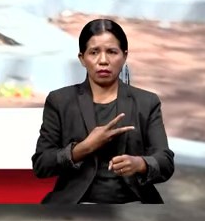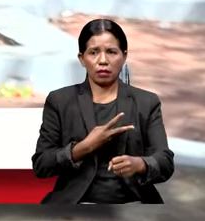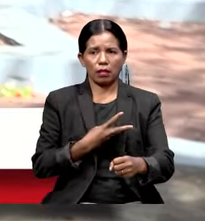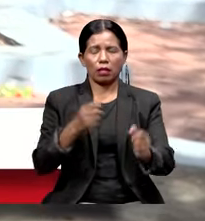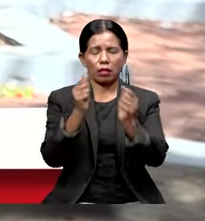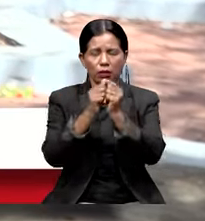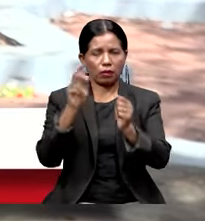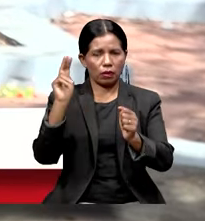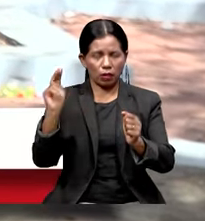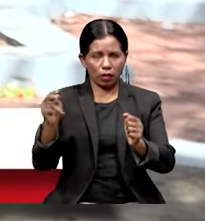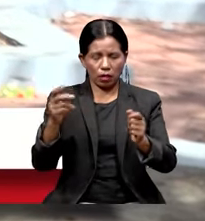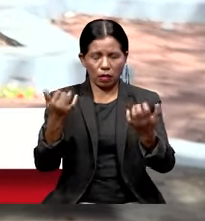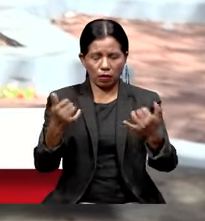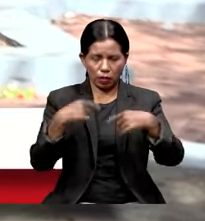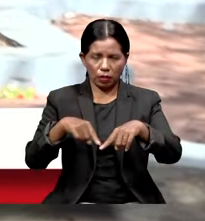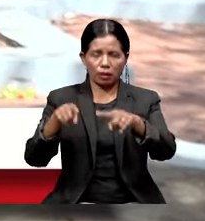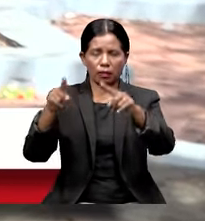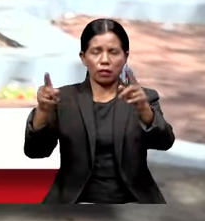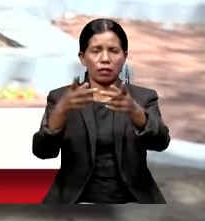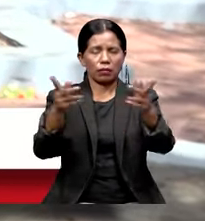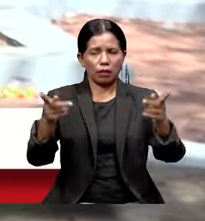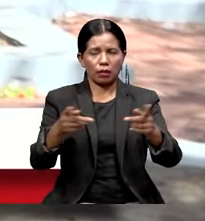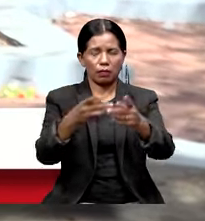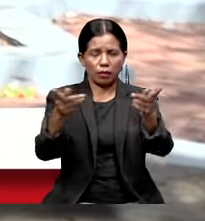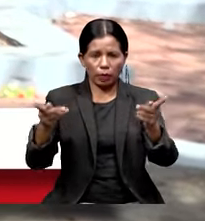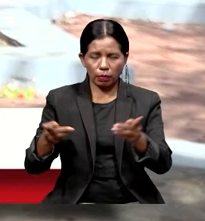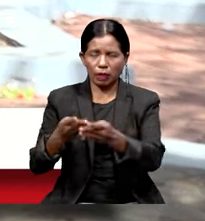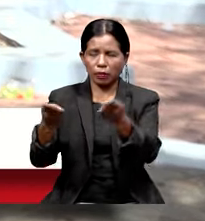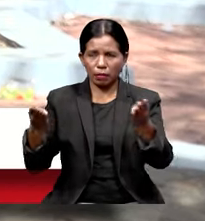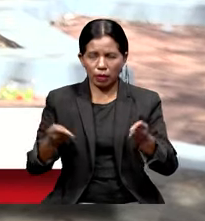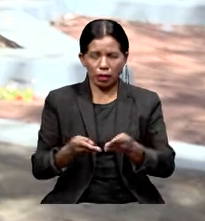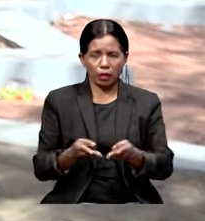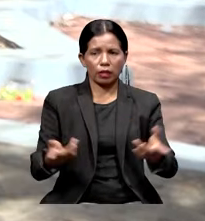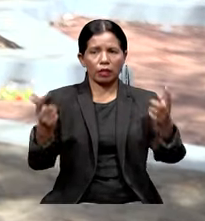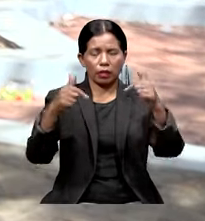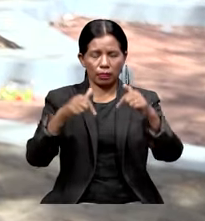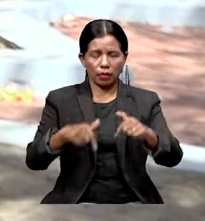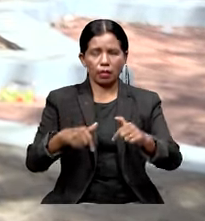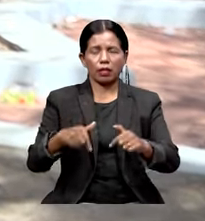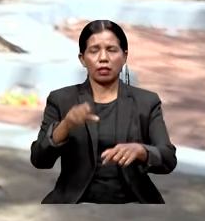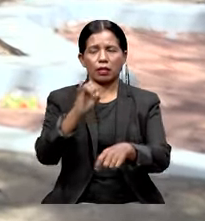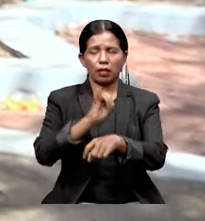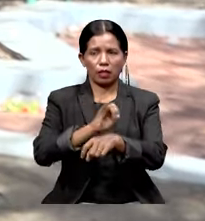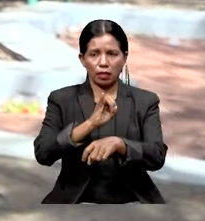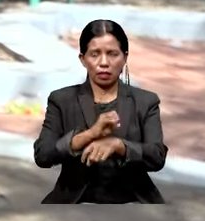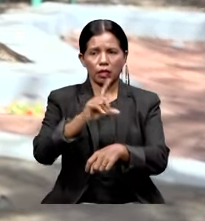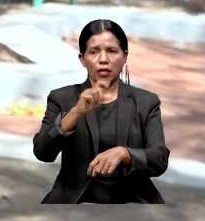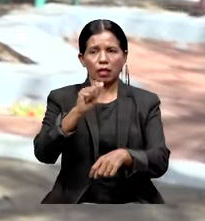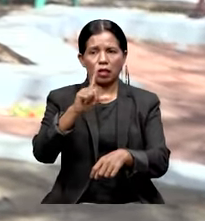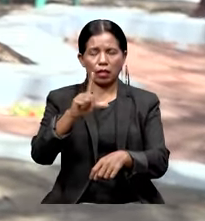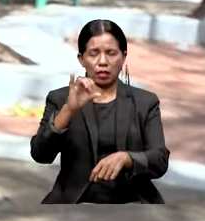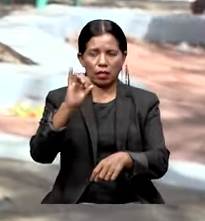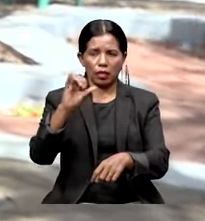onia nia ba bairu bairu depois nia fila palmai ela meten iha